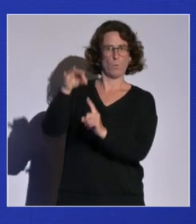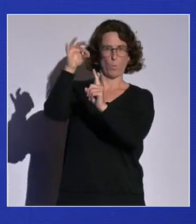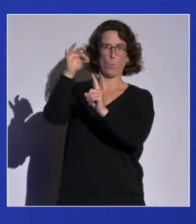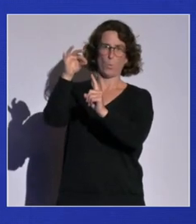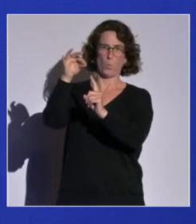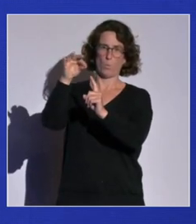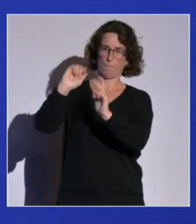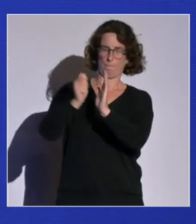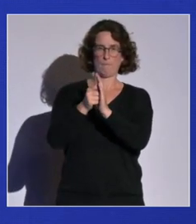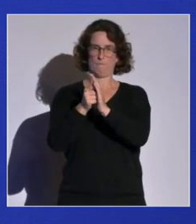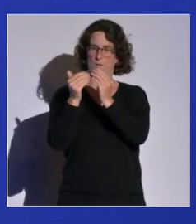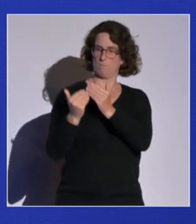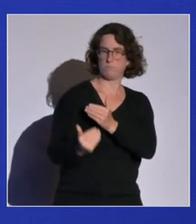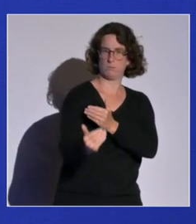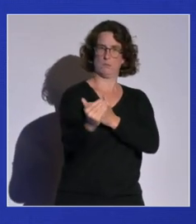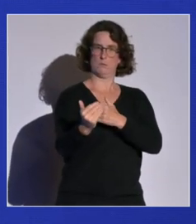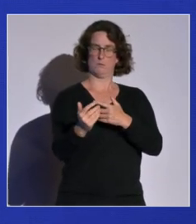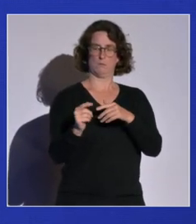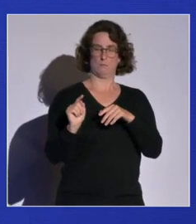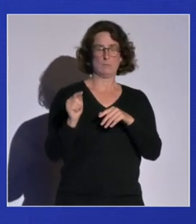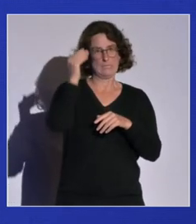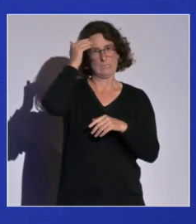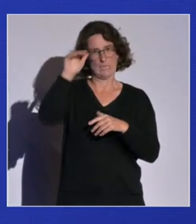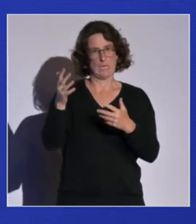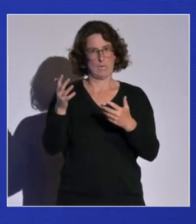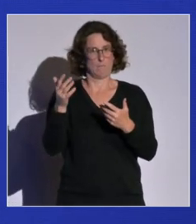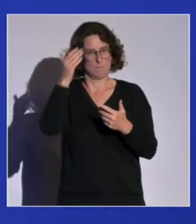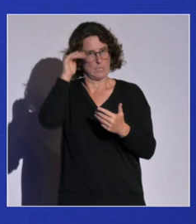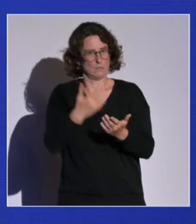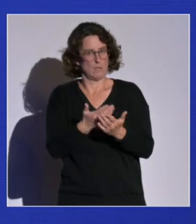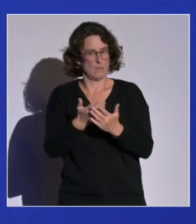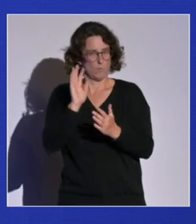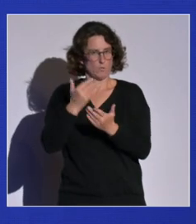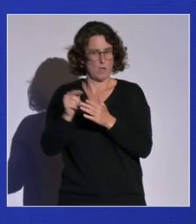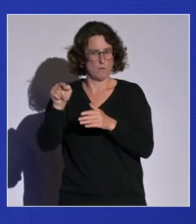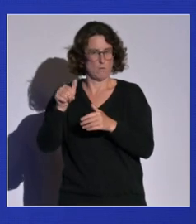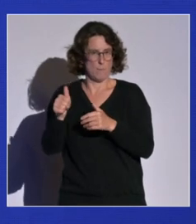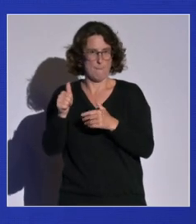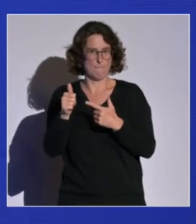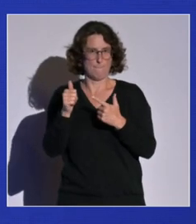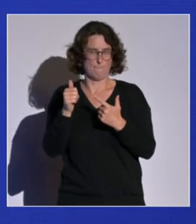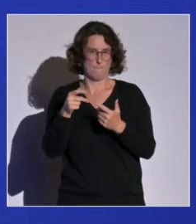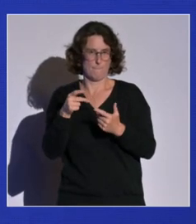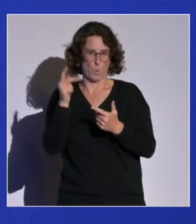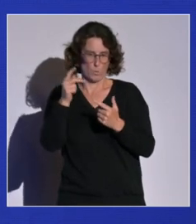c'est la question qui le travaille le plus. Et au fond, cette question qui consiste à dire, mais